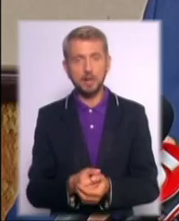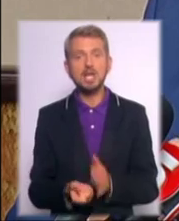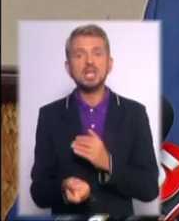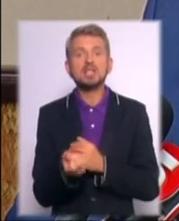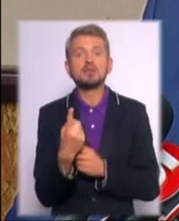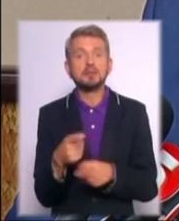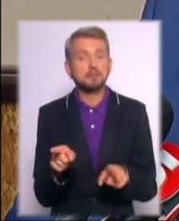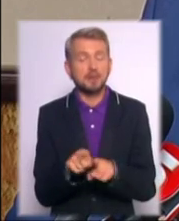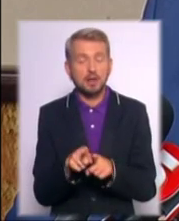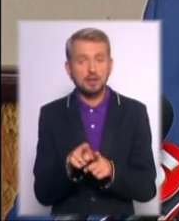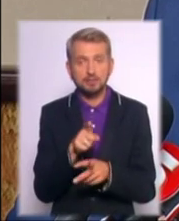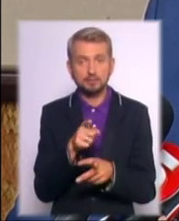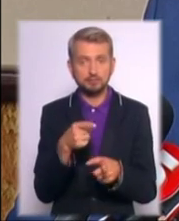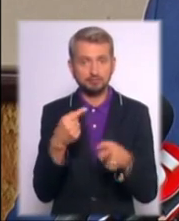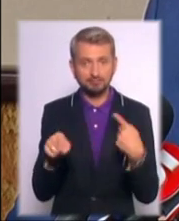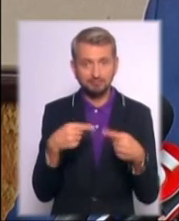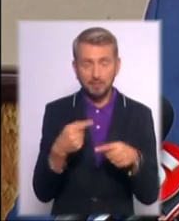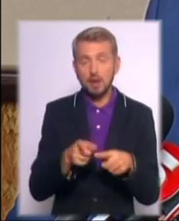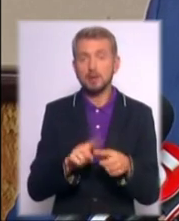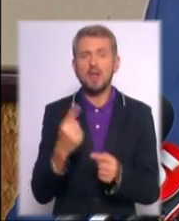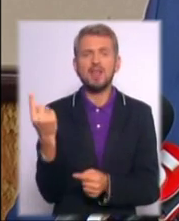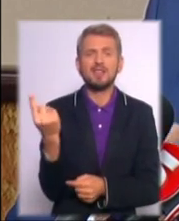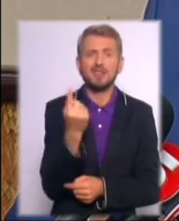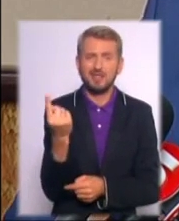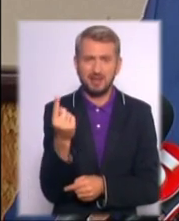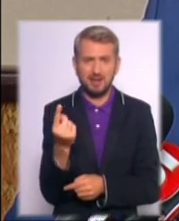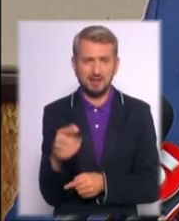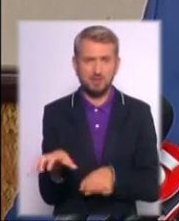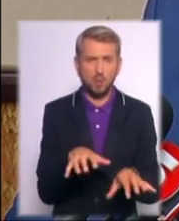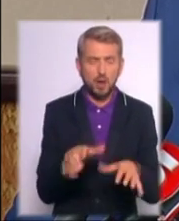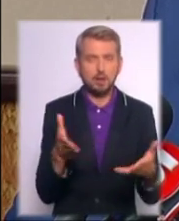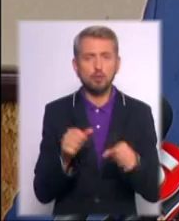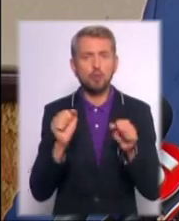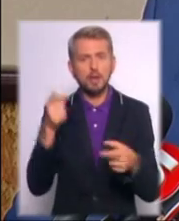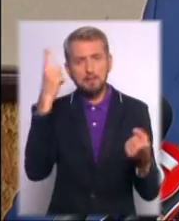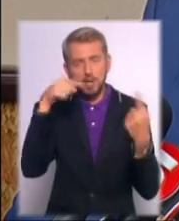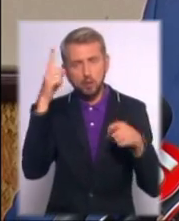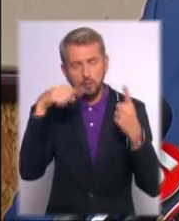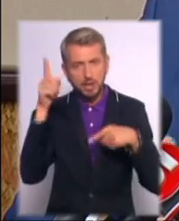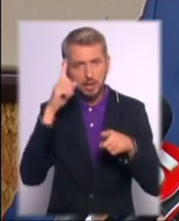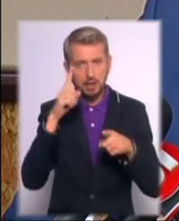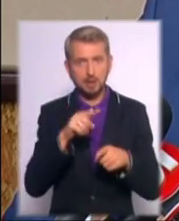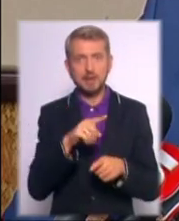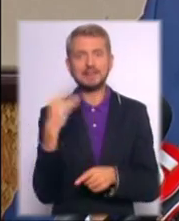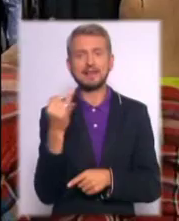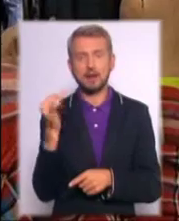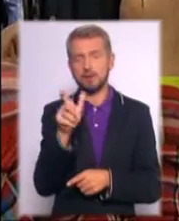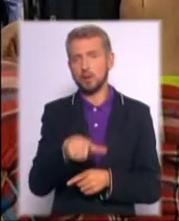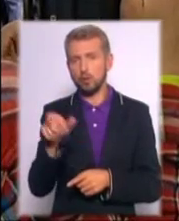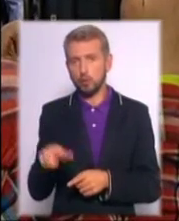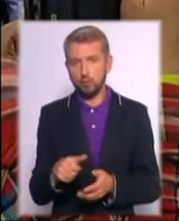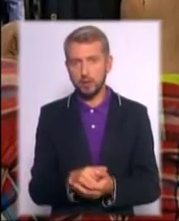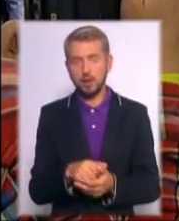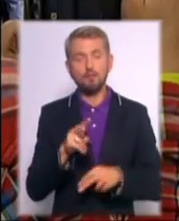виникли такі речі? На мою думку, це єдина спекуляція, яку могли придумати зацікавлені особи.